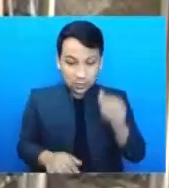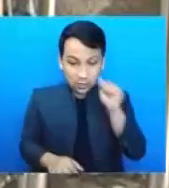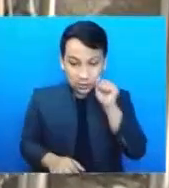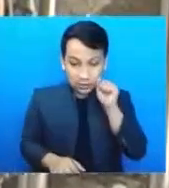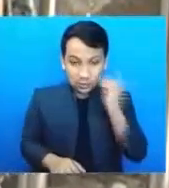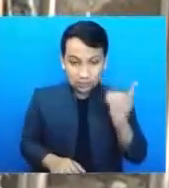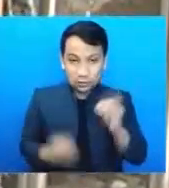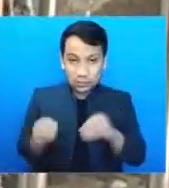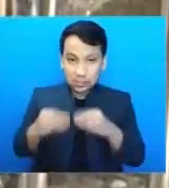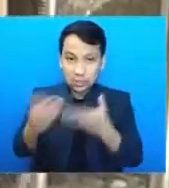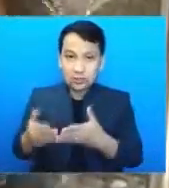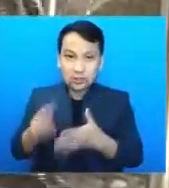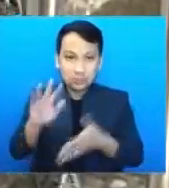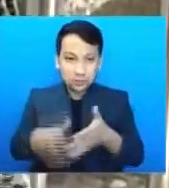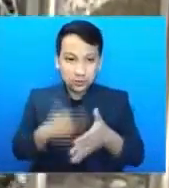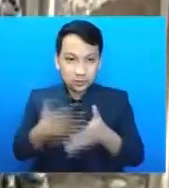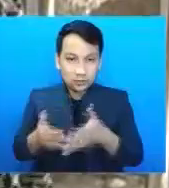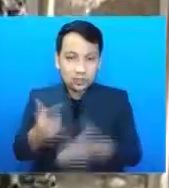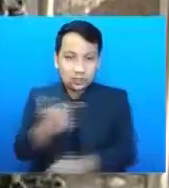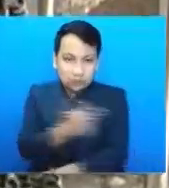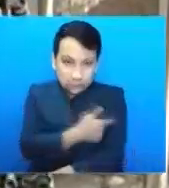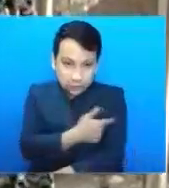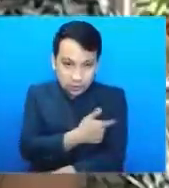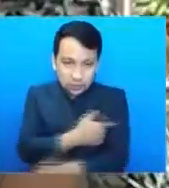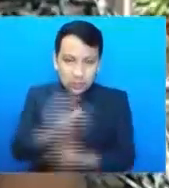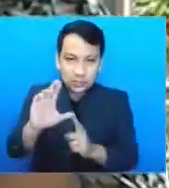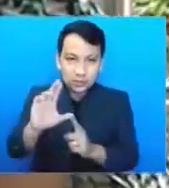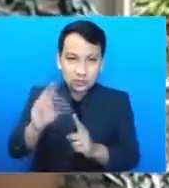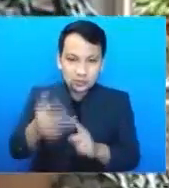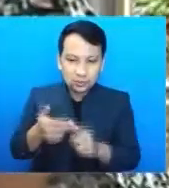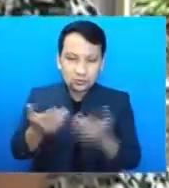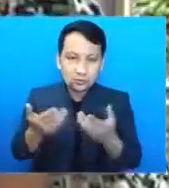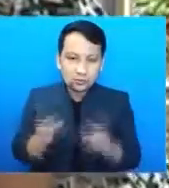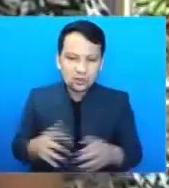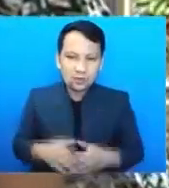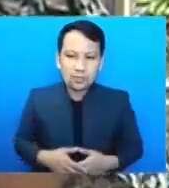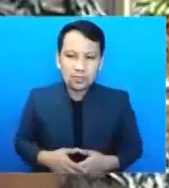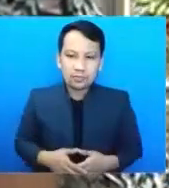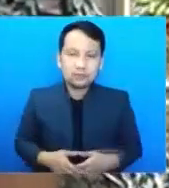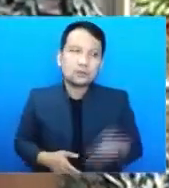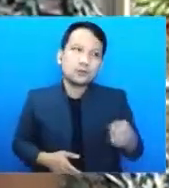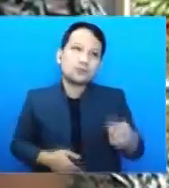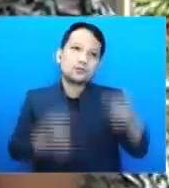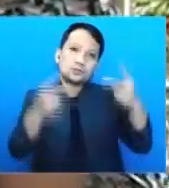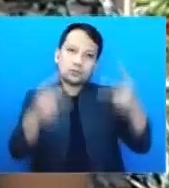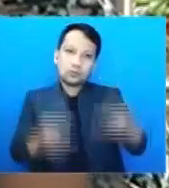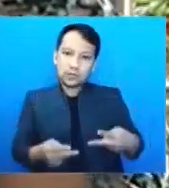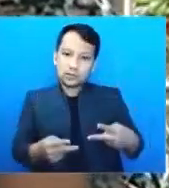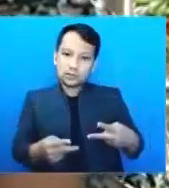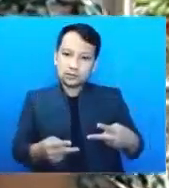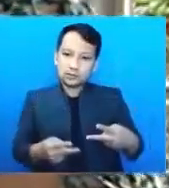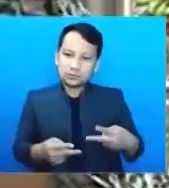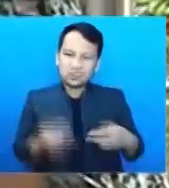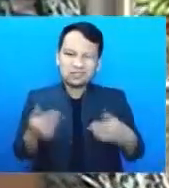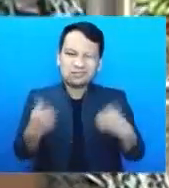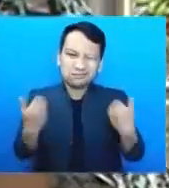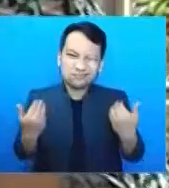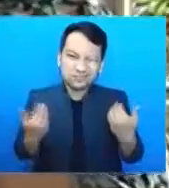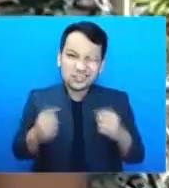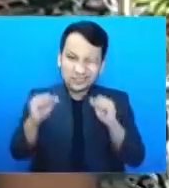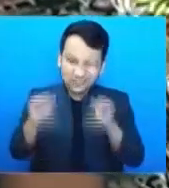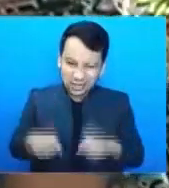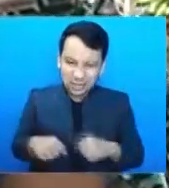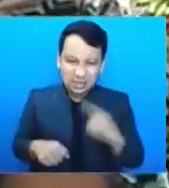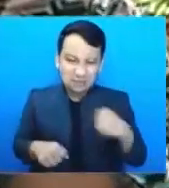ng schedule at nabakunahan sa City Hall. Yung online, alam mo, yung mga younger generation, kayang-kaya,